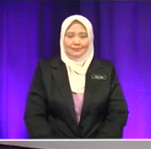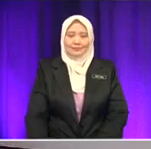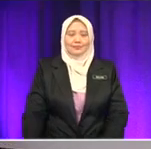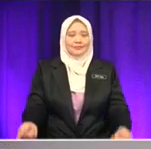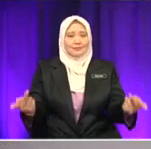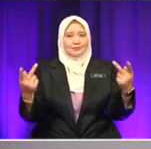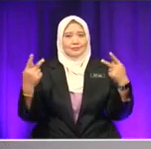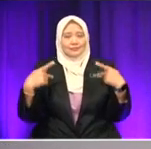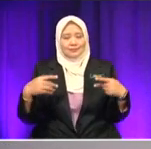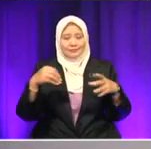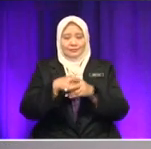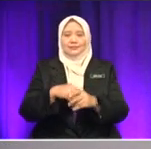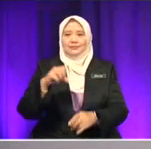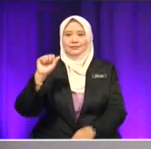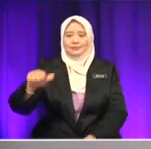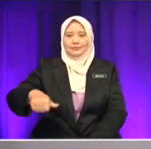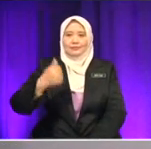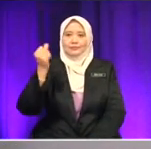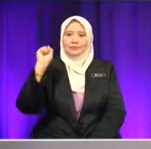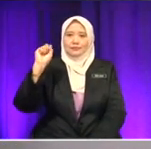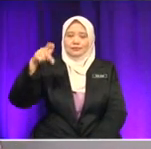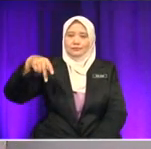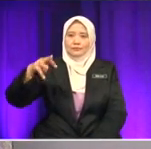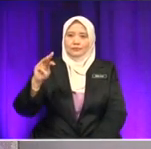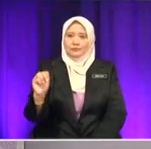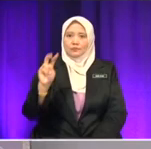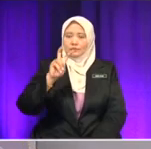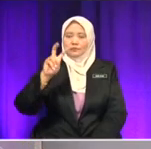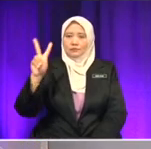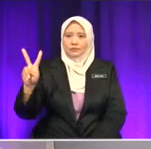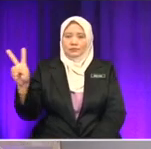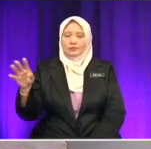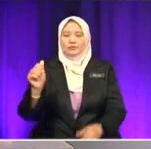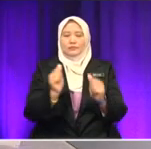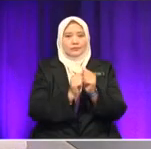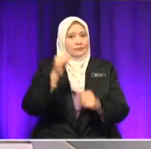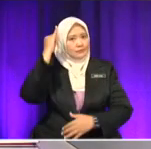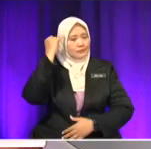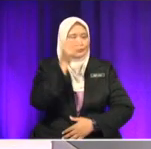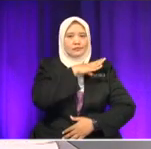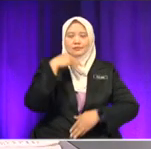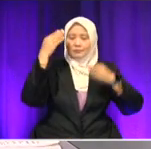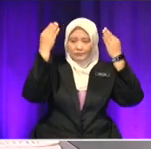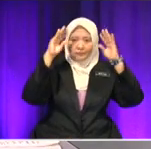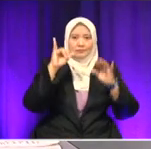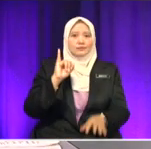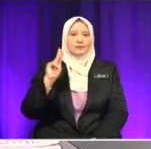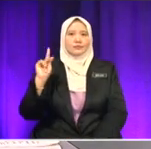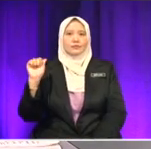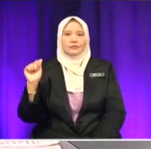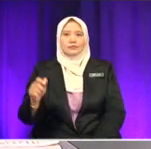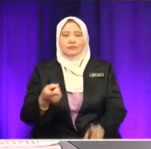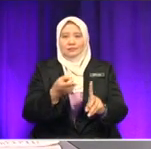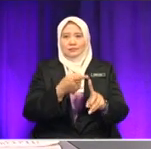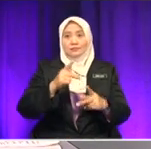Kembali menyaksikan Sukses SPM 2022 bersama saya Irfan Syahmi dan juga Cikgu Ika di sini mai jauh dari Pulau